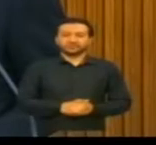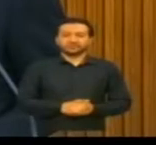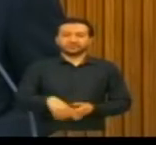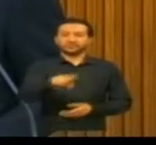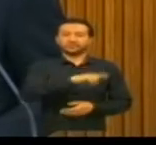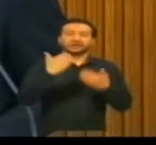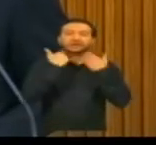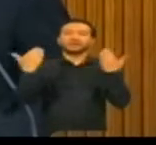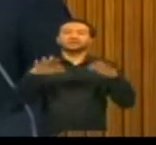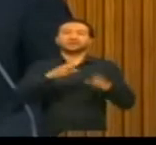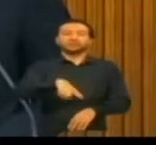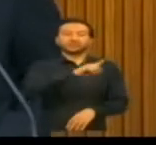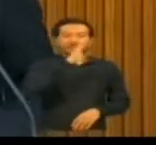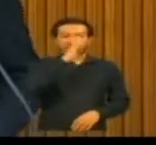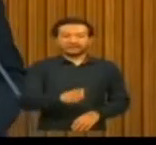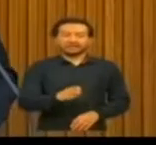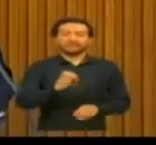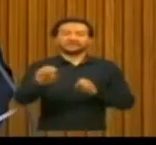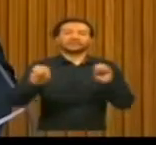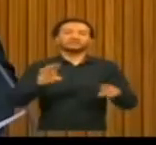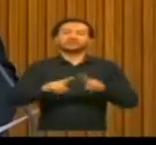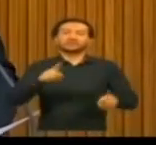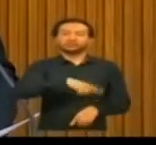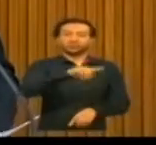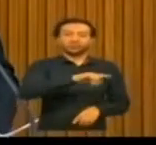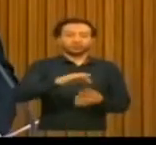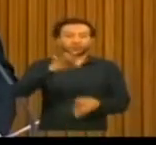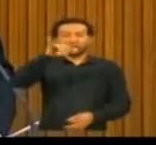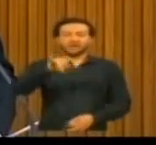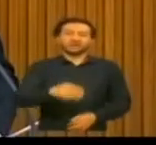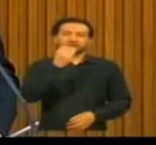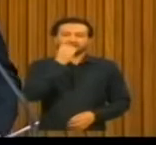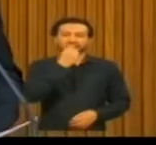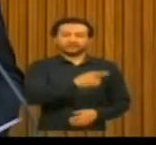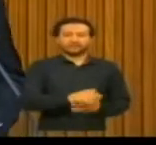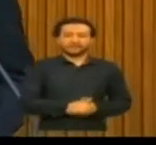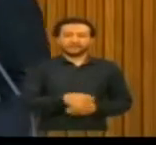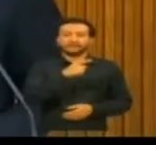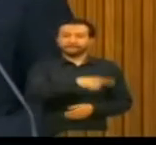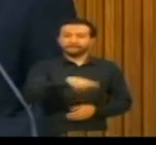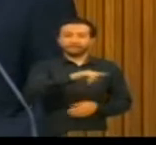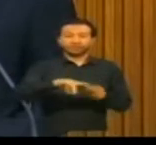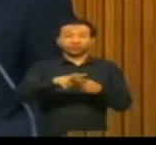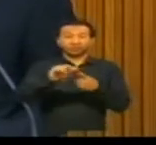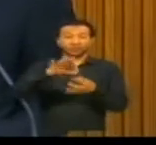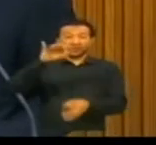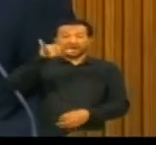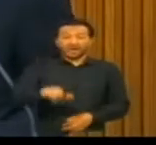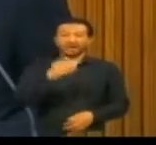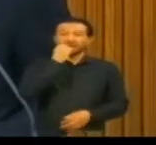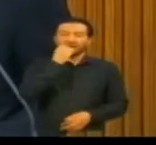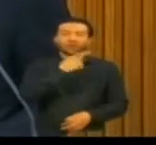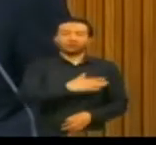değildir. Bunlar adalet dağıtmazlar. Bunlar kul hakkı yiyenlerdir. Bunlar kul hakkı yiyip